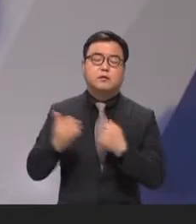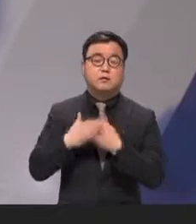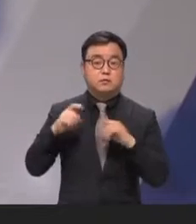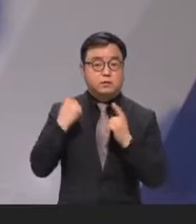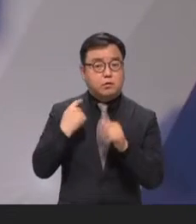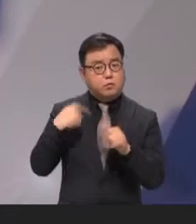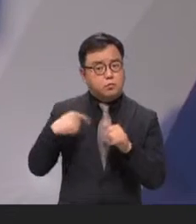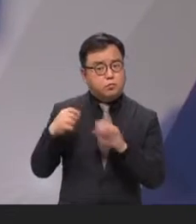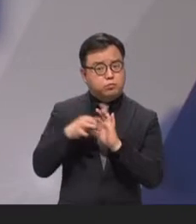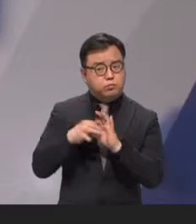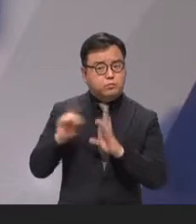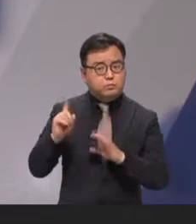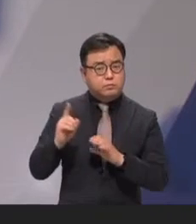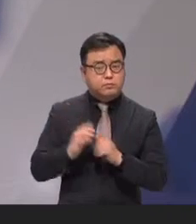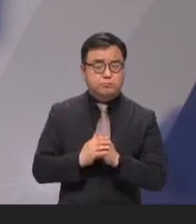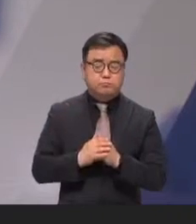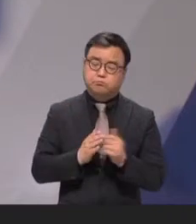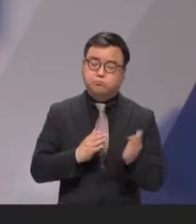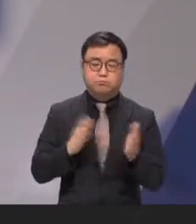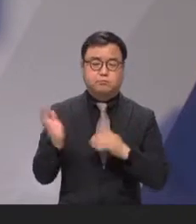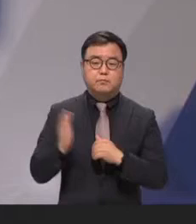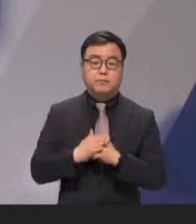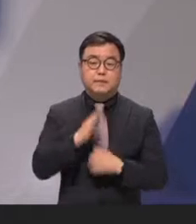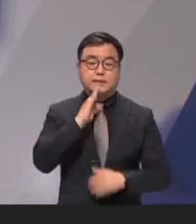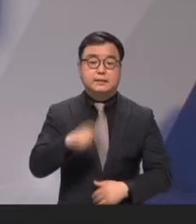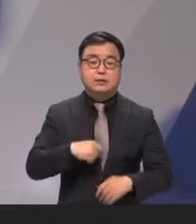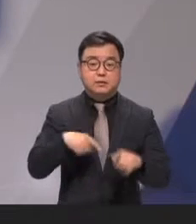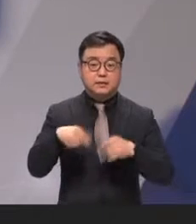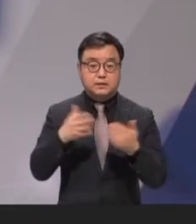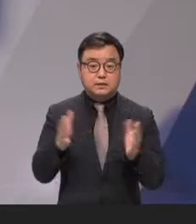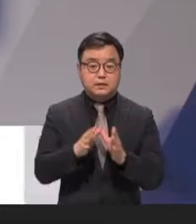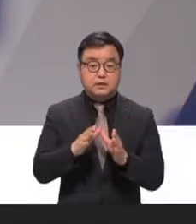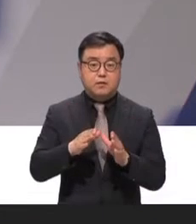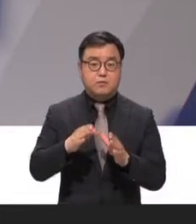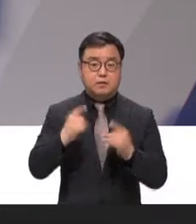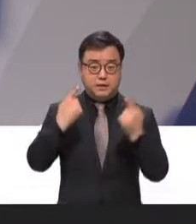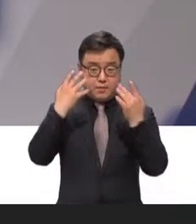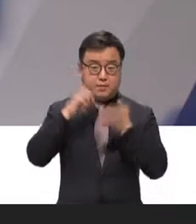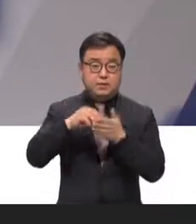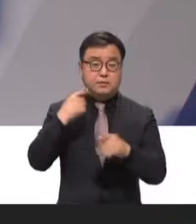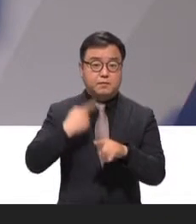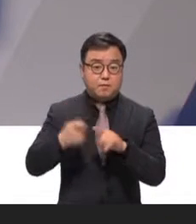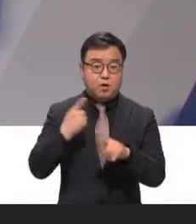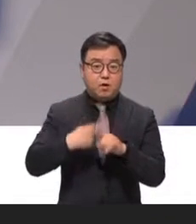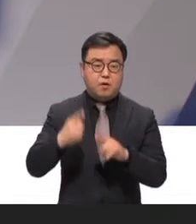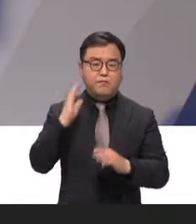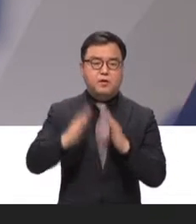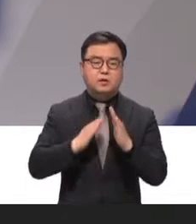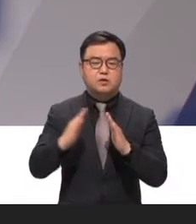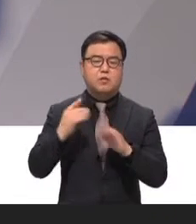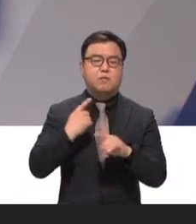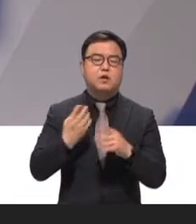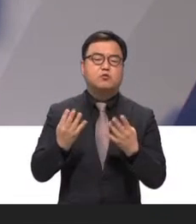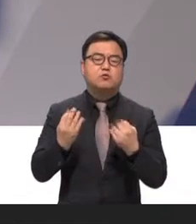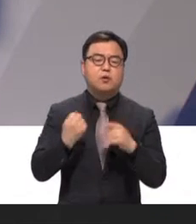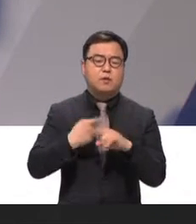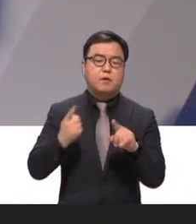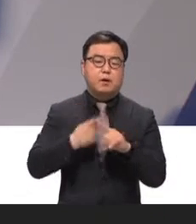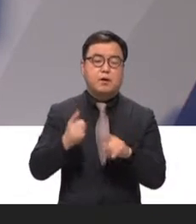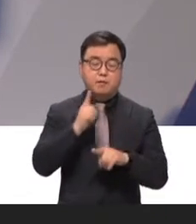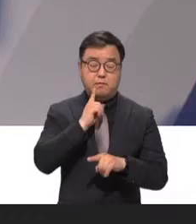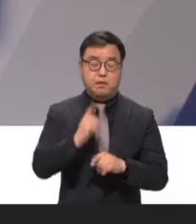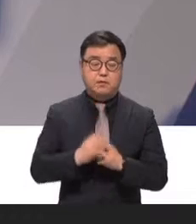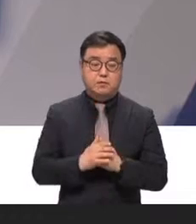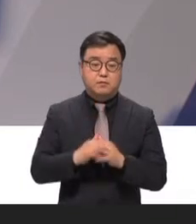네, 정의당에서 어떤 공약을 내놨나요? 수능 수학 절대 평가를 내놨습니다. 이제 2018학년도부터 영어가 이제 절대 평가 되는데요. 네. 그러다